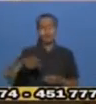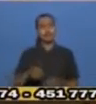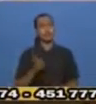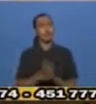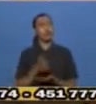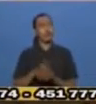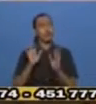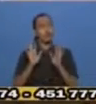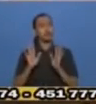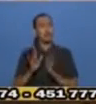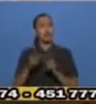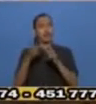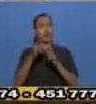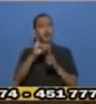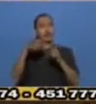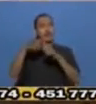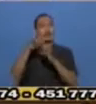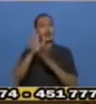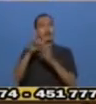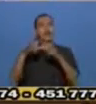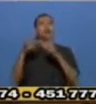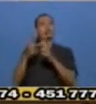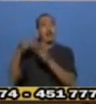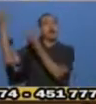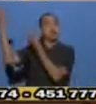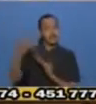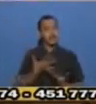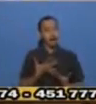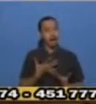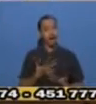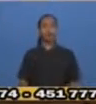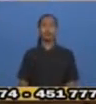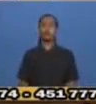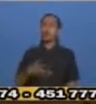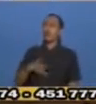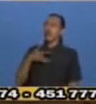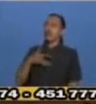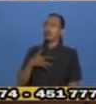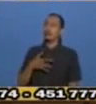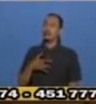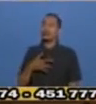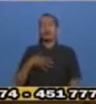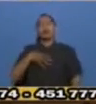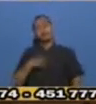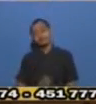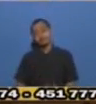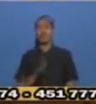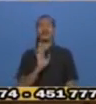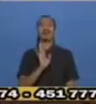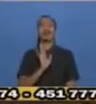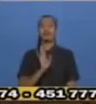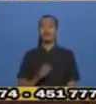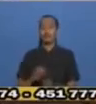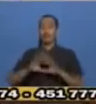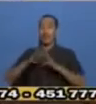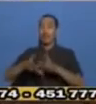menurut kami akhirnya mengambil hikmah. Tidak harus mengeluh, tidak harus ini kita ambil hikmah. Bahwa dengan adanya